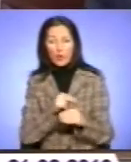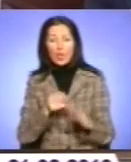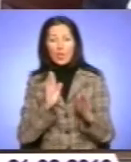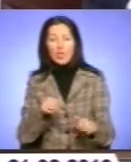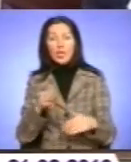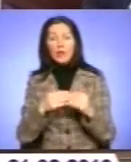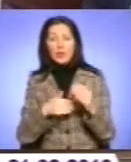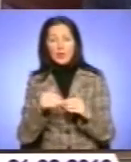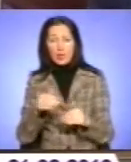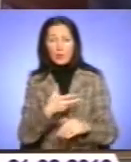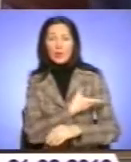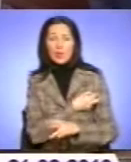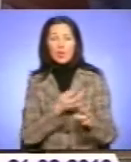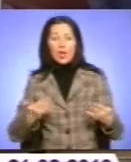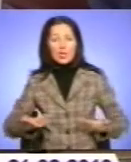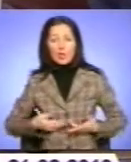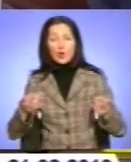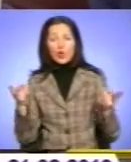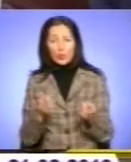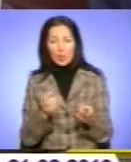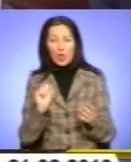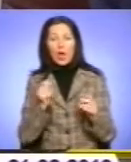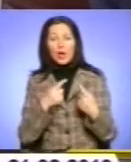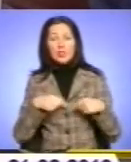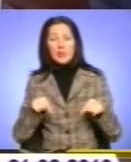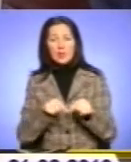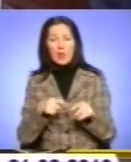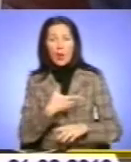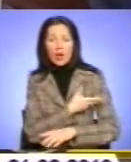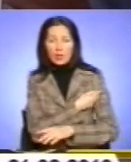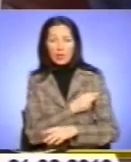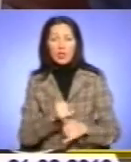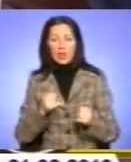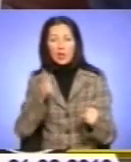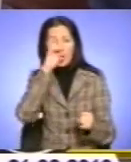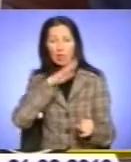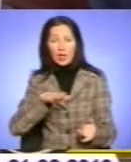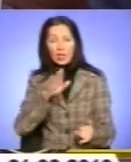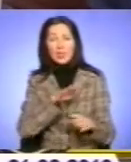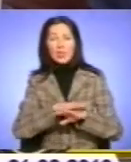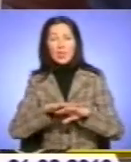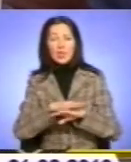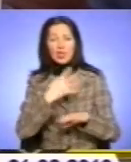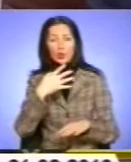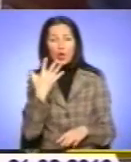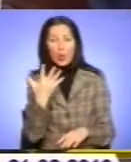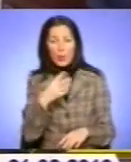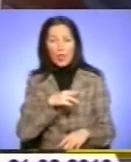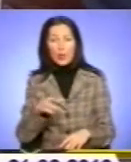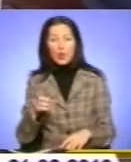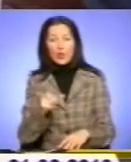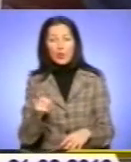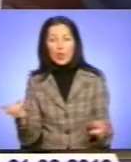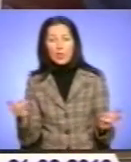життєво необхідна. А систему вакцинації для країни з населенням 45 мільйонів людей треба вдосконалювати.